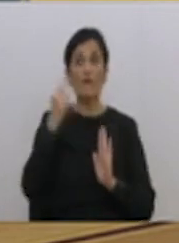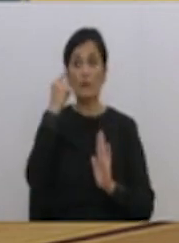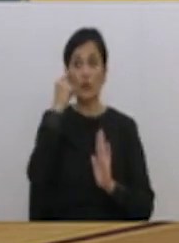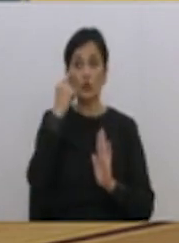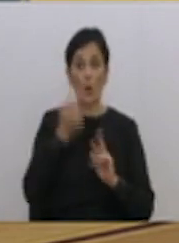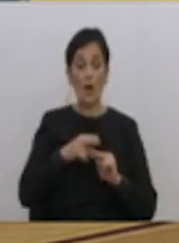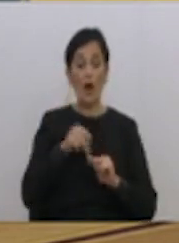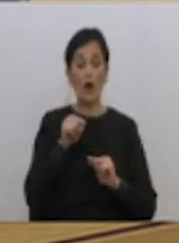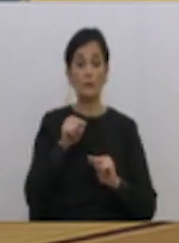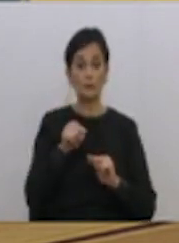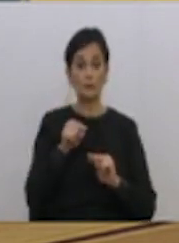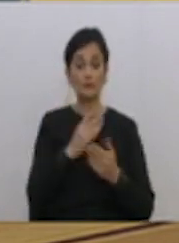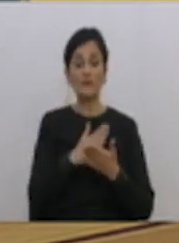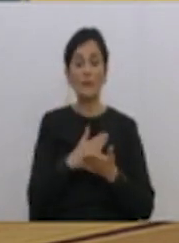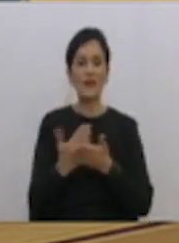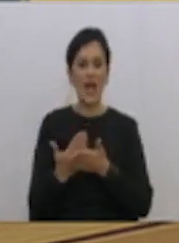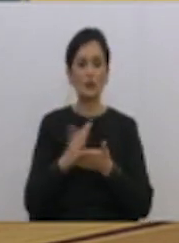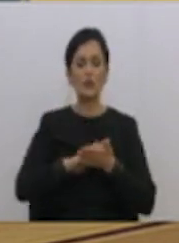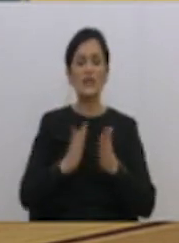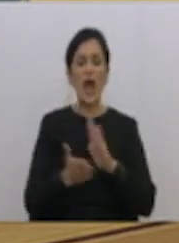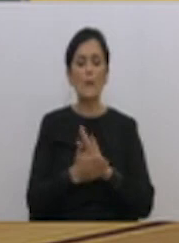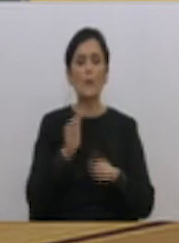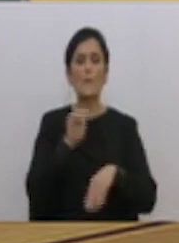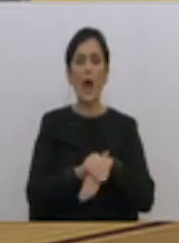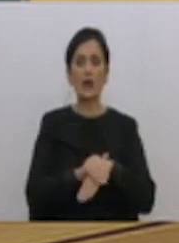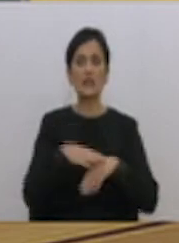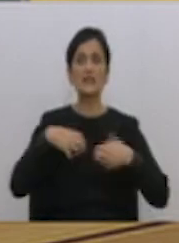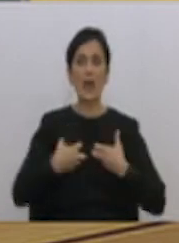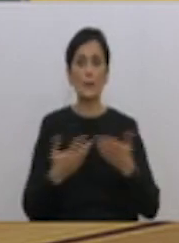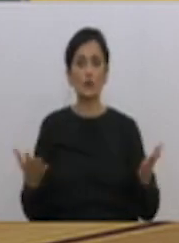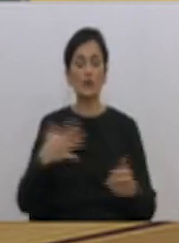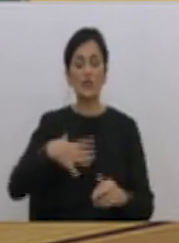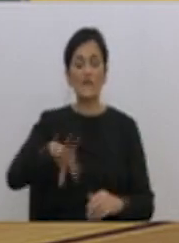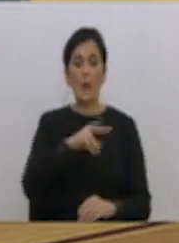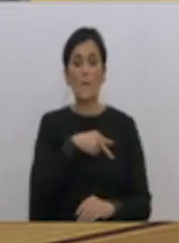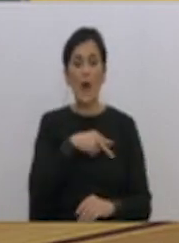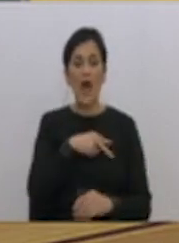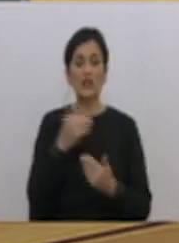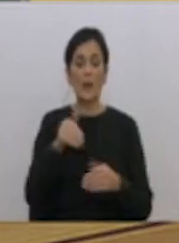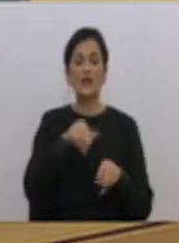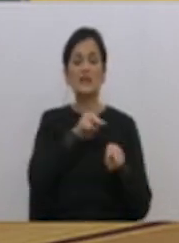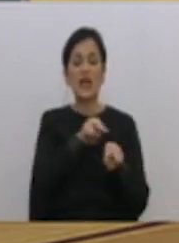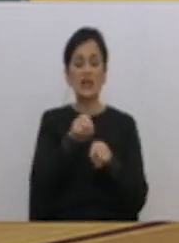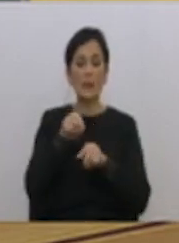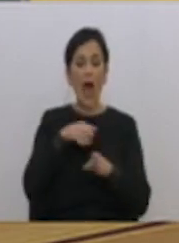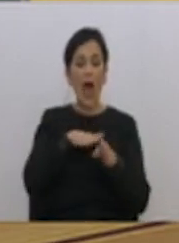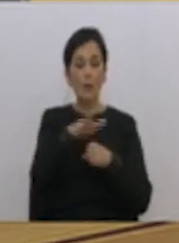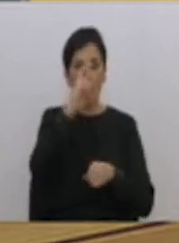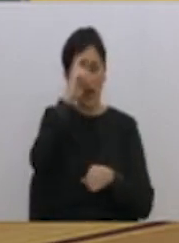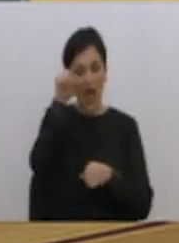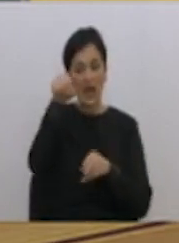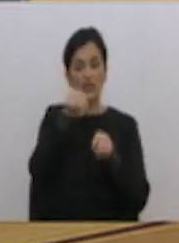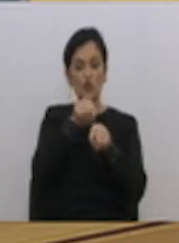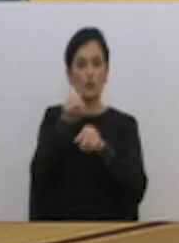რომ აღნიშნულს ნაწილობრივ განაპირობებს ის ფაქტიც, რომ სამწუხაროდ საქართველოს პარლამენტის ზედამხედველობა აღმასრულებელ